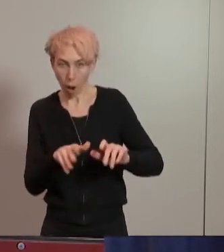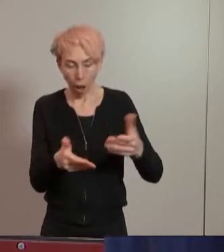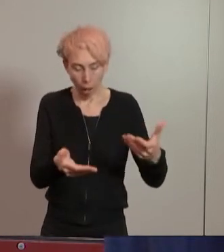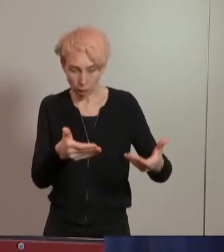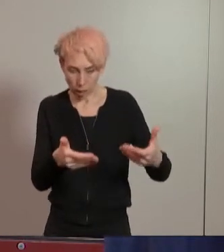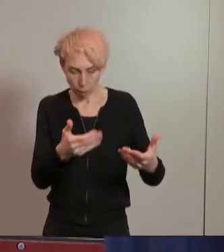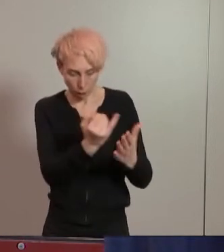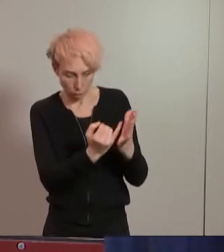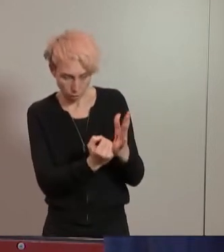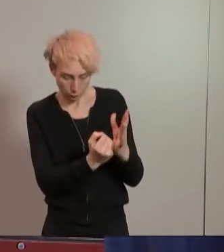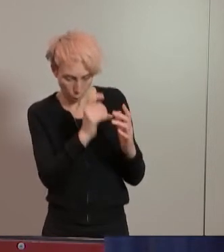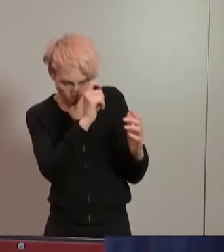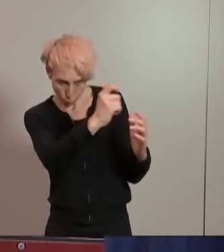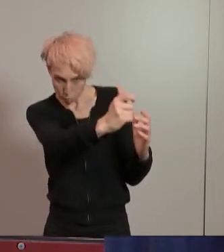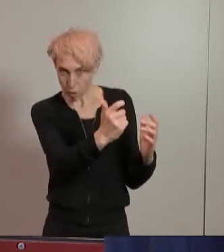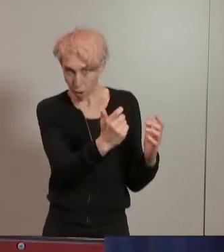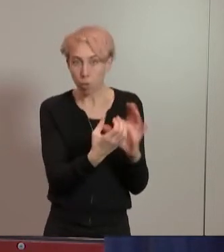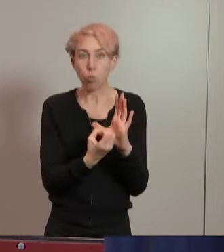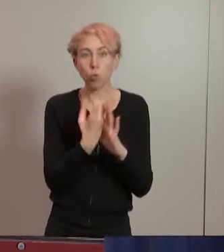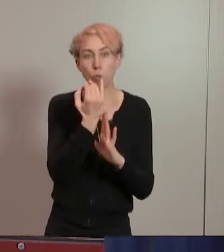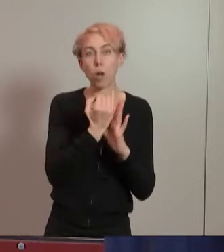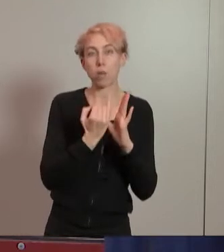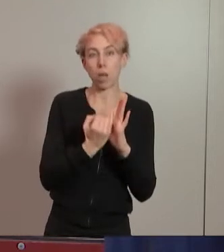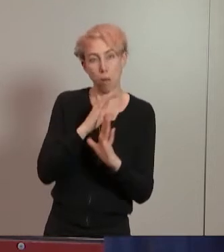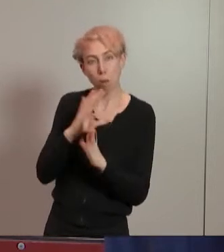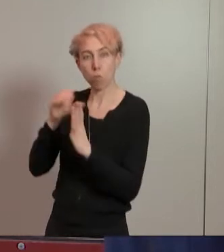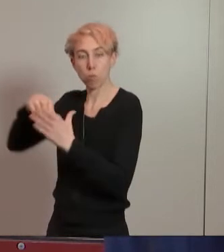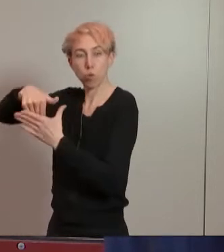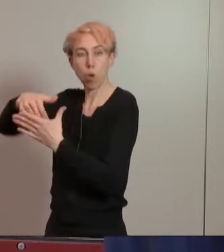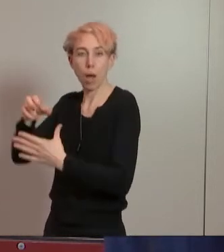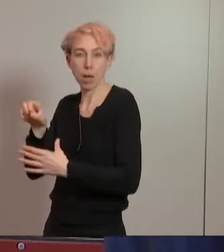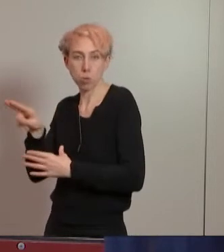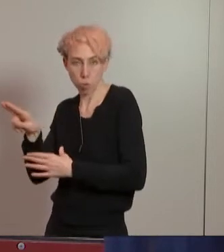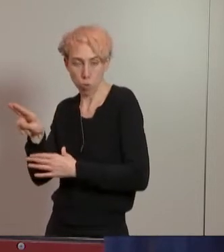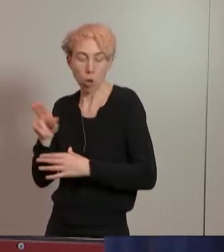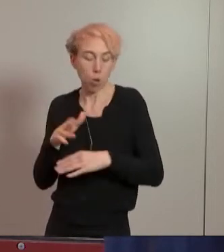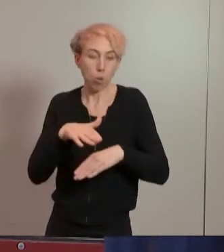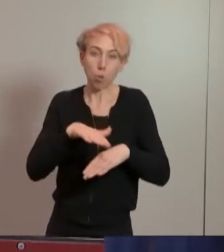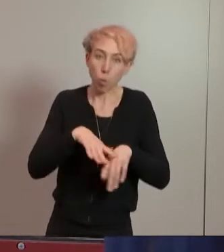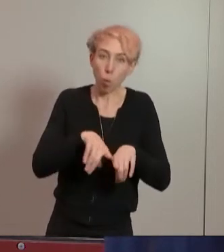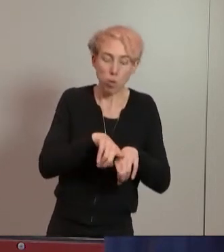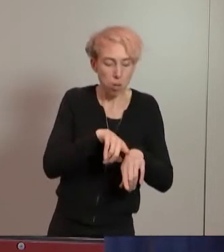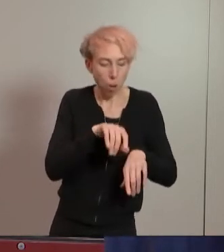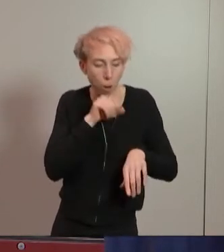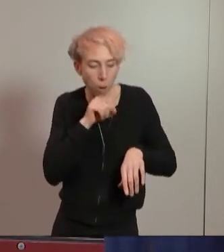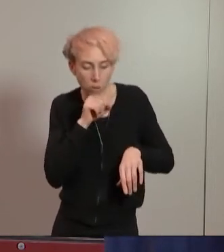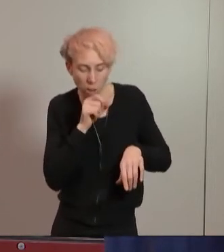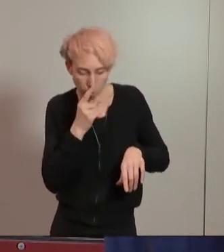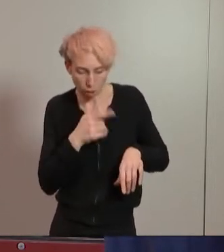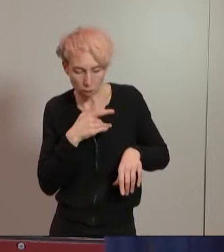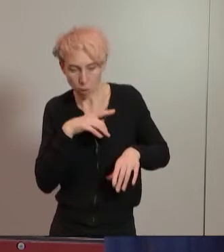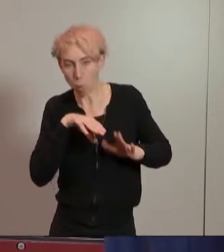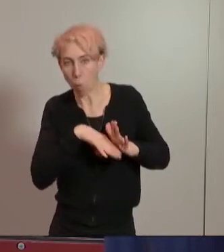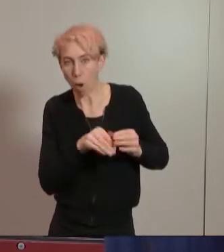indicateurs présentés. De nouveaux indicateurs intègrent également le RSU, tandis que d'autres, portant moins d'intérêt, n'ont pas été